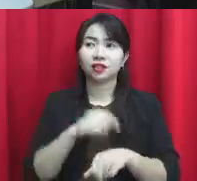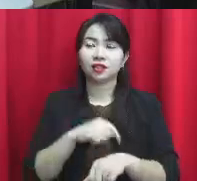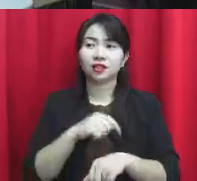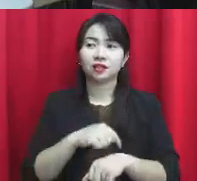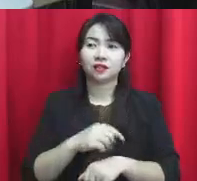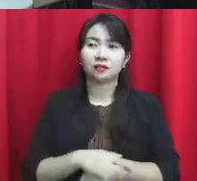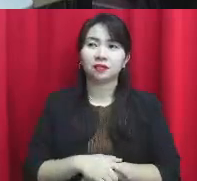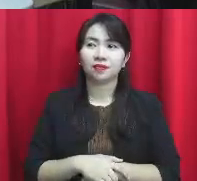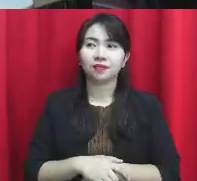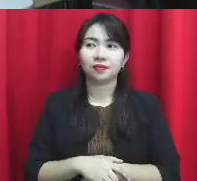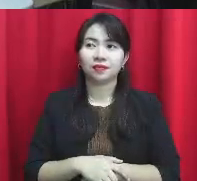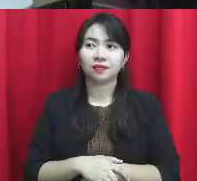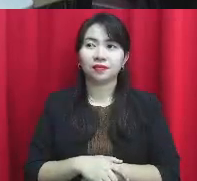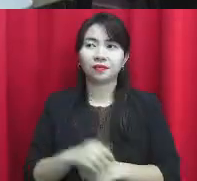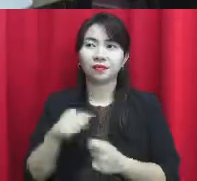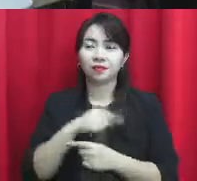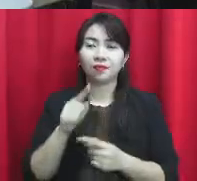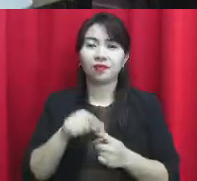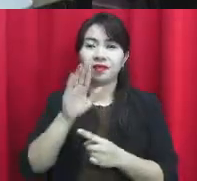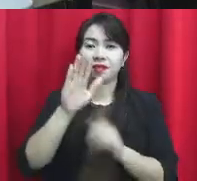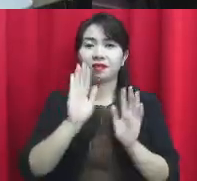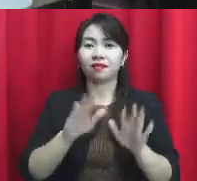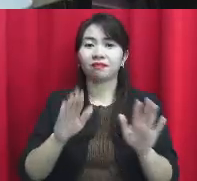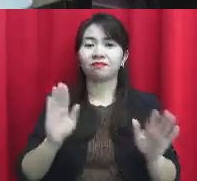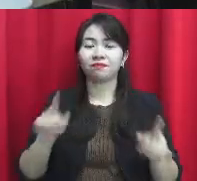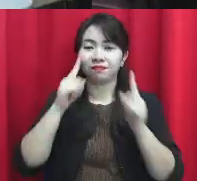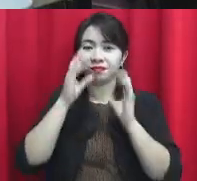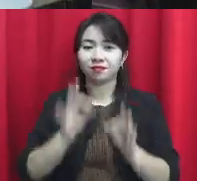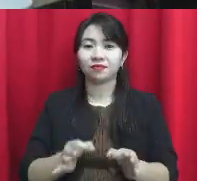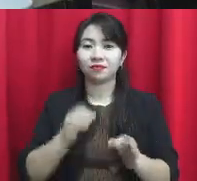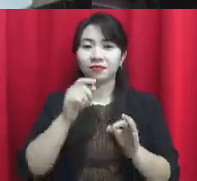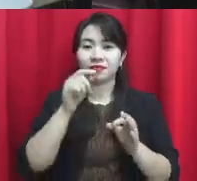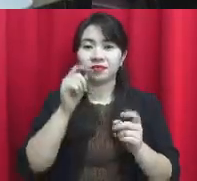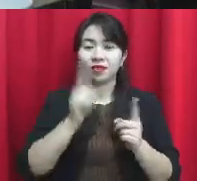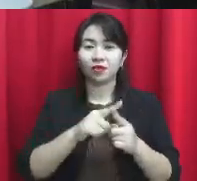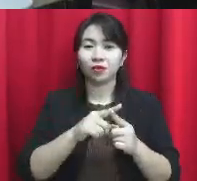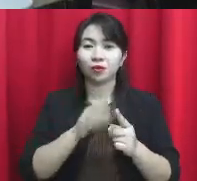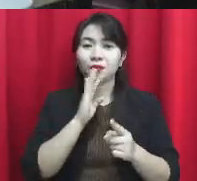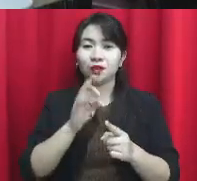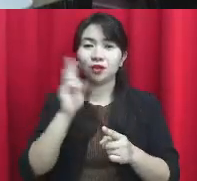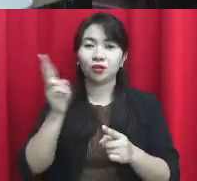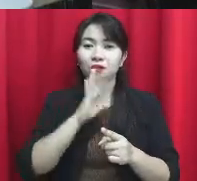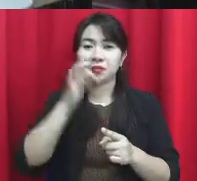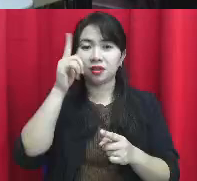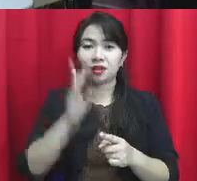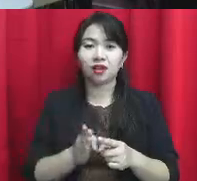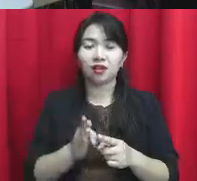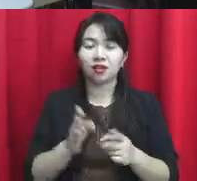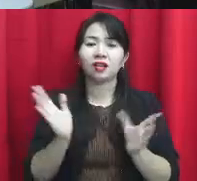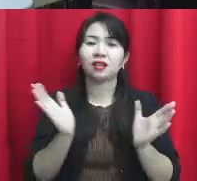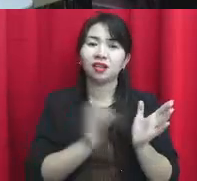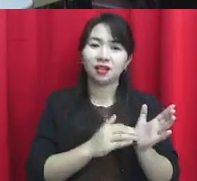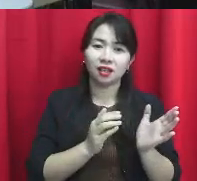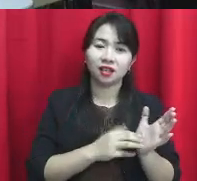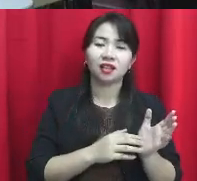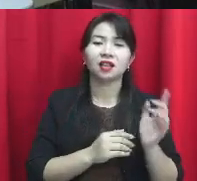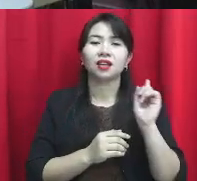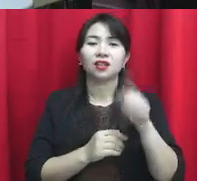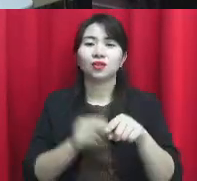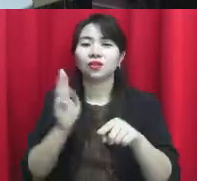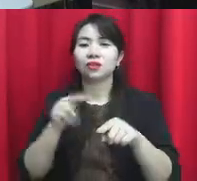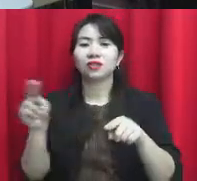time redeeming the time nisung anak mo magpagamit pinigilan mo kasi hindi pinaalam sayo ano ka sino ka